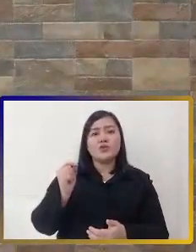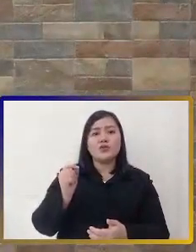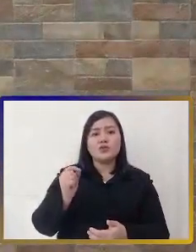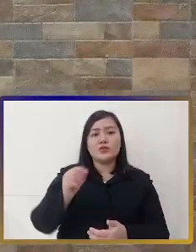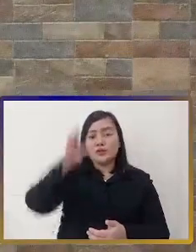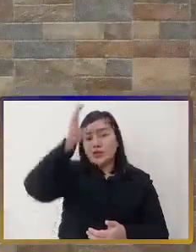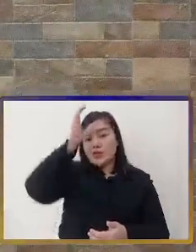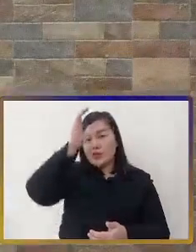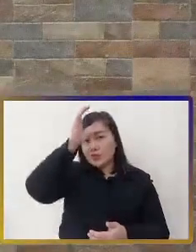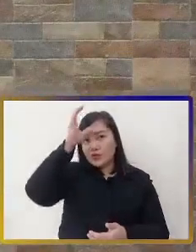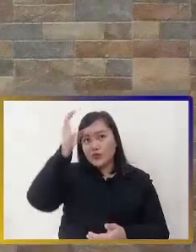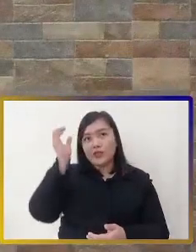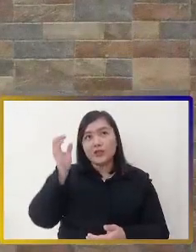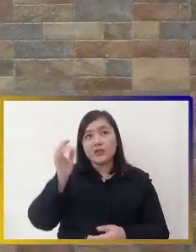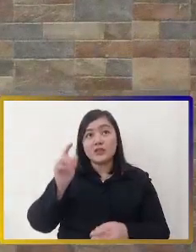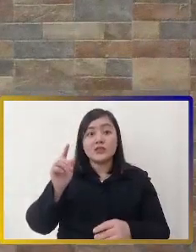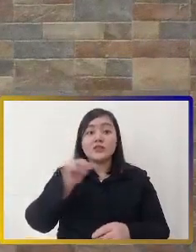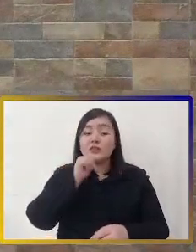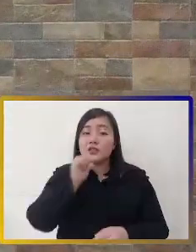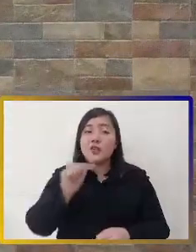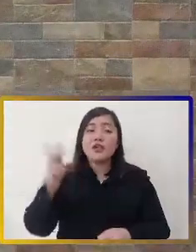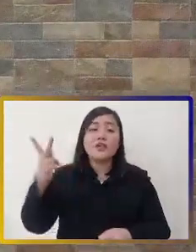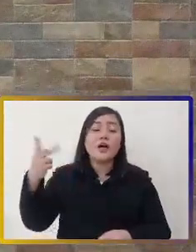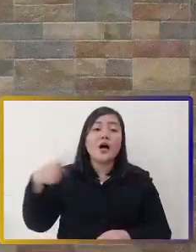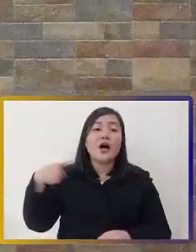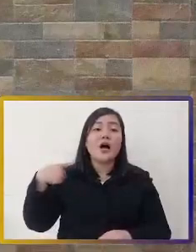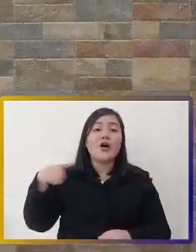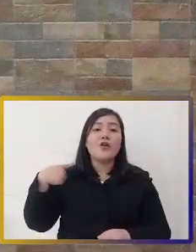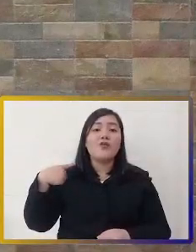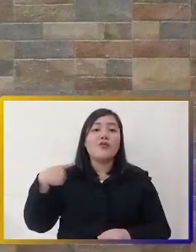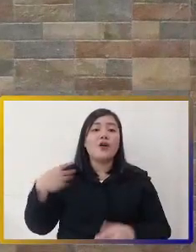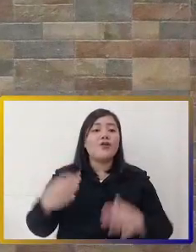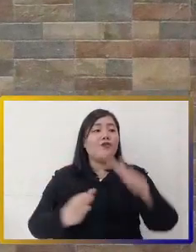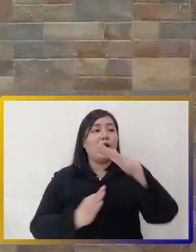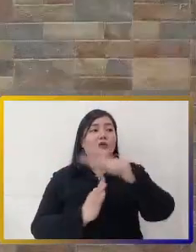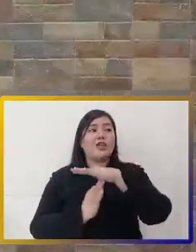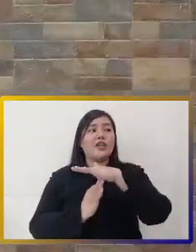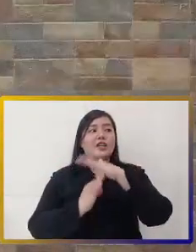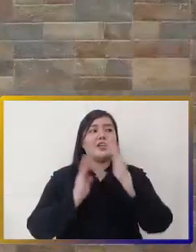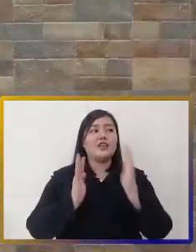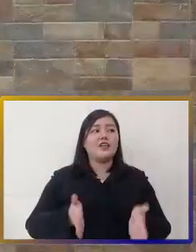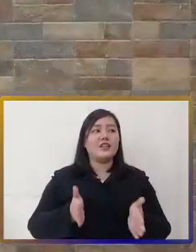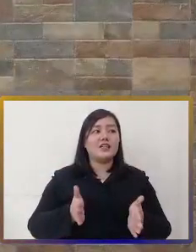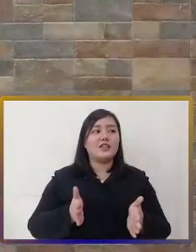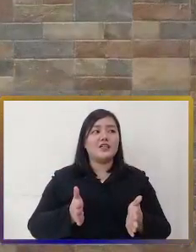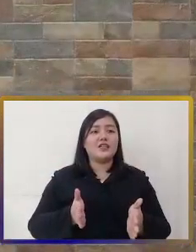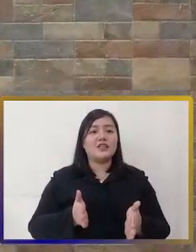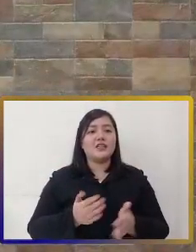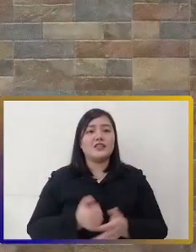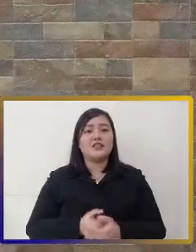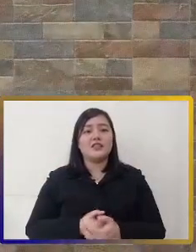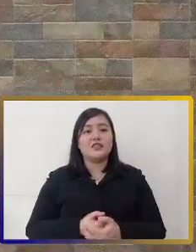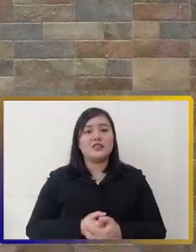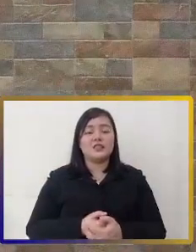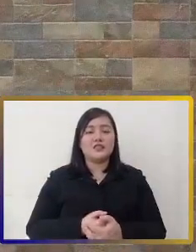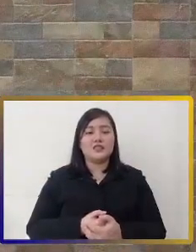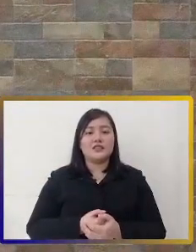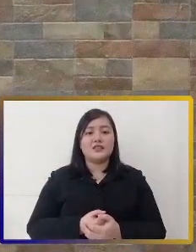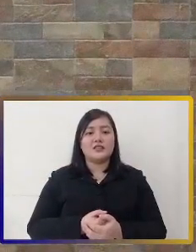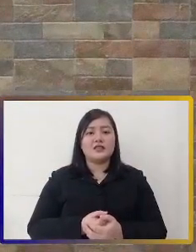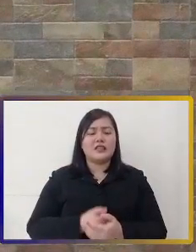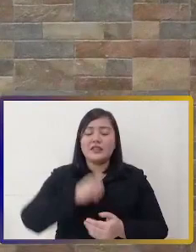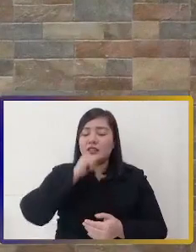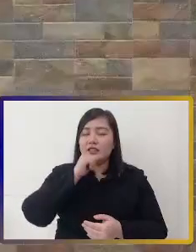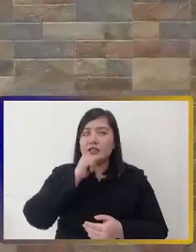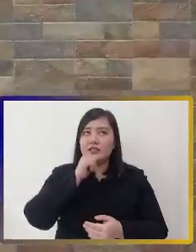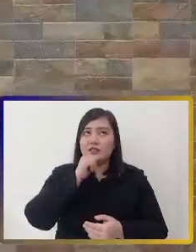gradual perversion na develop. Hindi siya katulad kagad na may isang lumabas na nagsabing, I will build